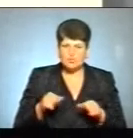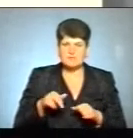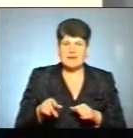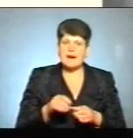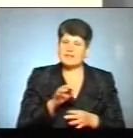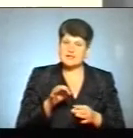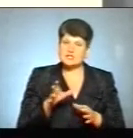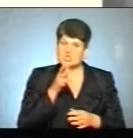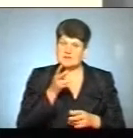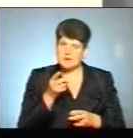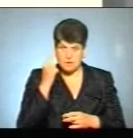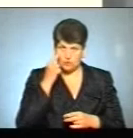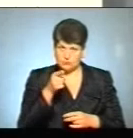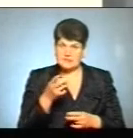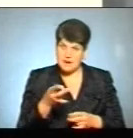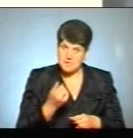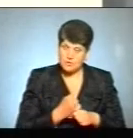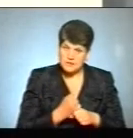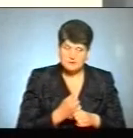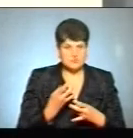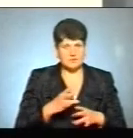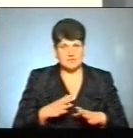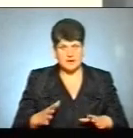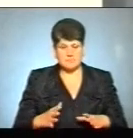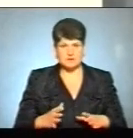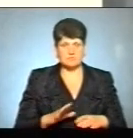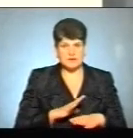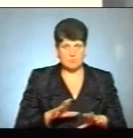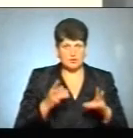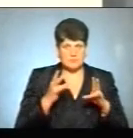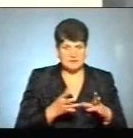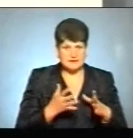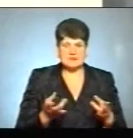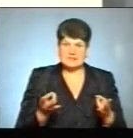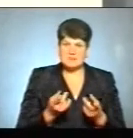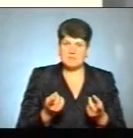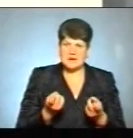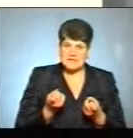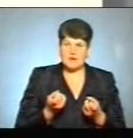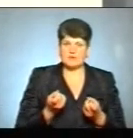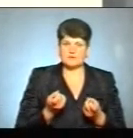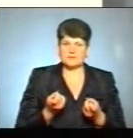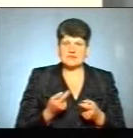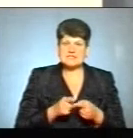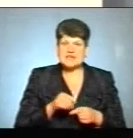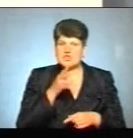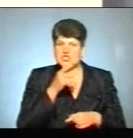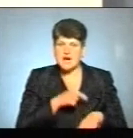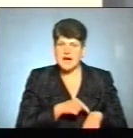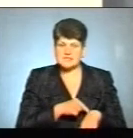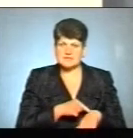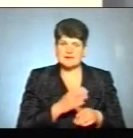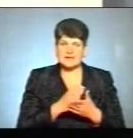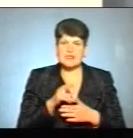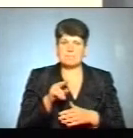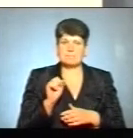раз треба задуматись, чи варто це робити, чи варто наражати себе чи когось на небезпеку, чи варто притягувати оцей час, який у нас є на